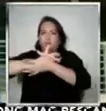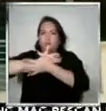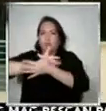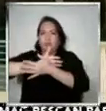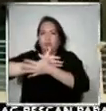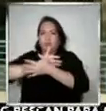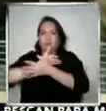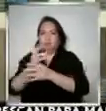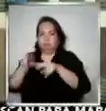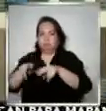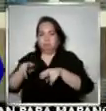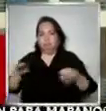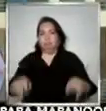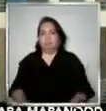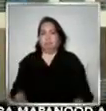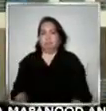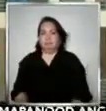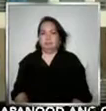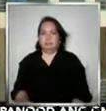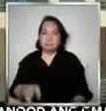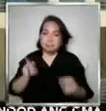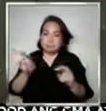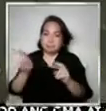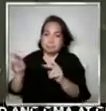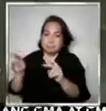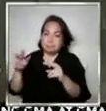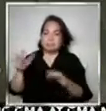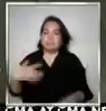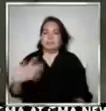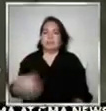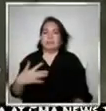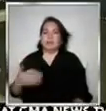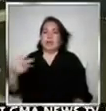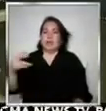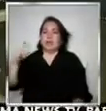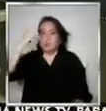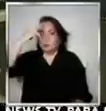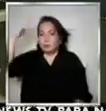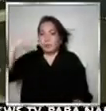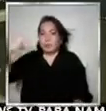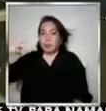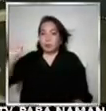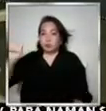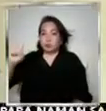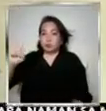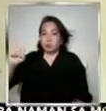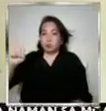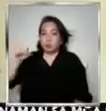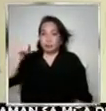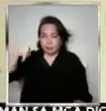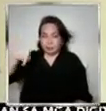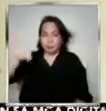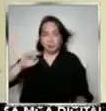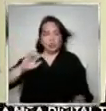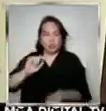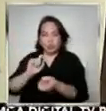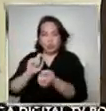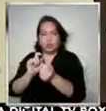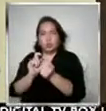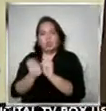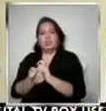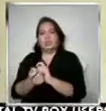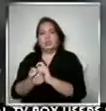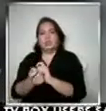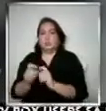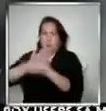Halos handa na ang mga gusaling ito dito sa Rizal High School na ginawang panibagong quarantine facility ng Pasig Government. Dinisinfect at ininspeksyon